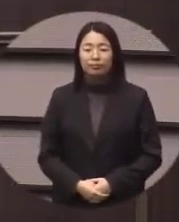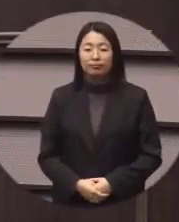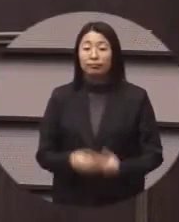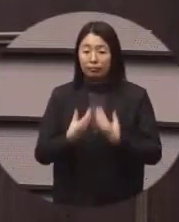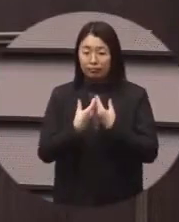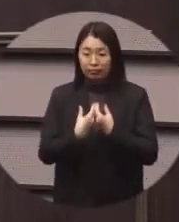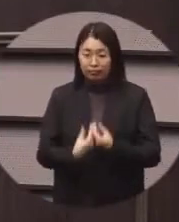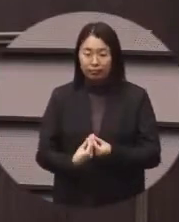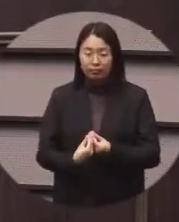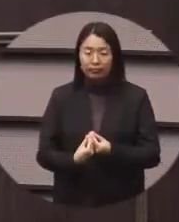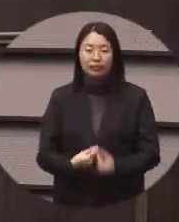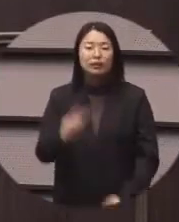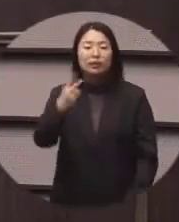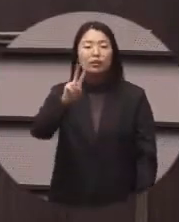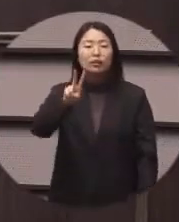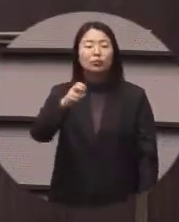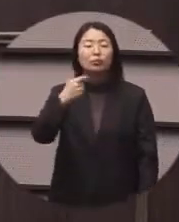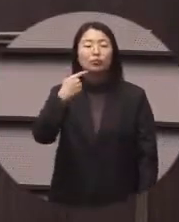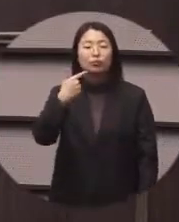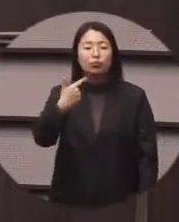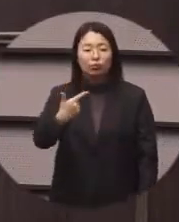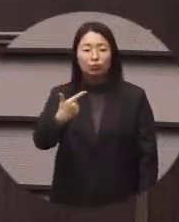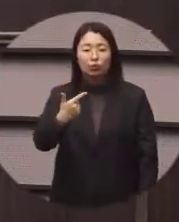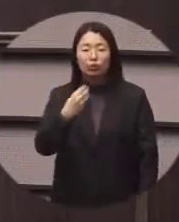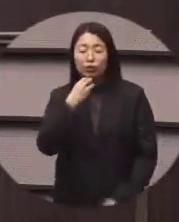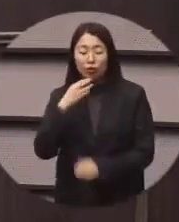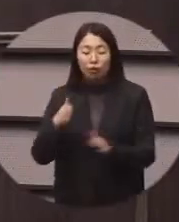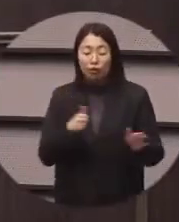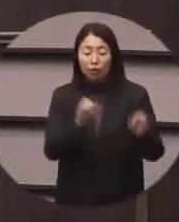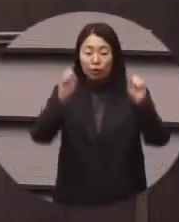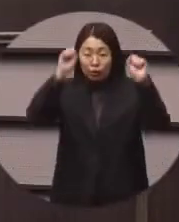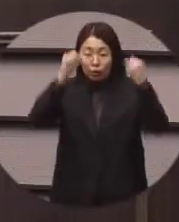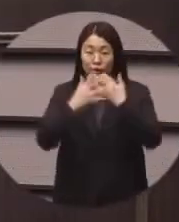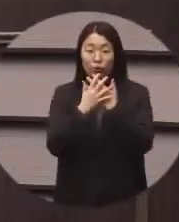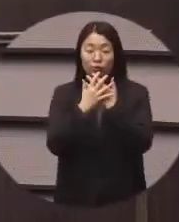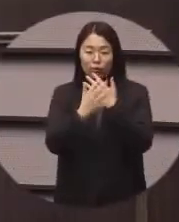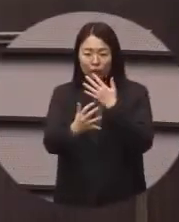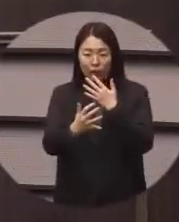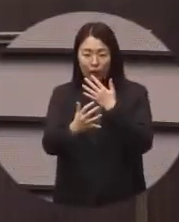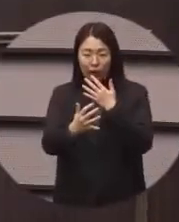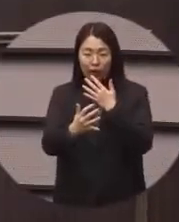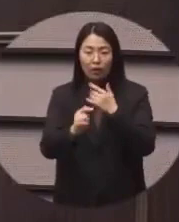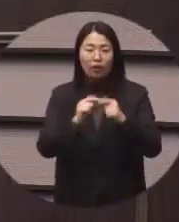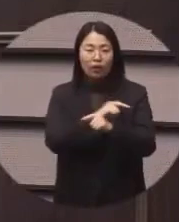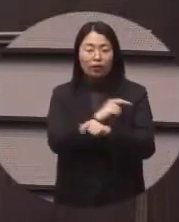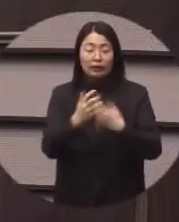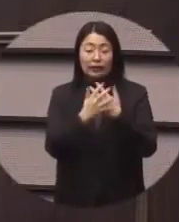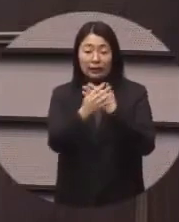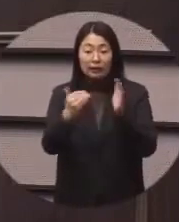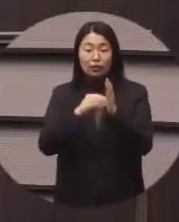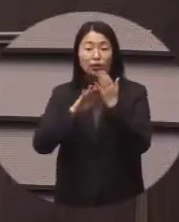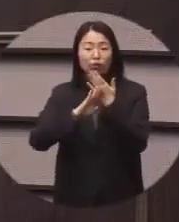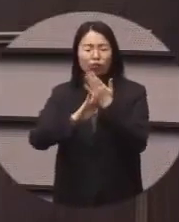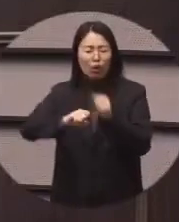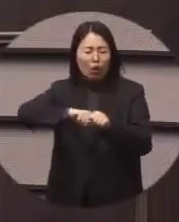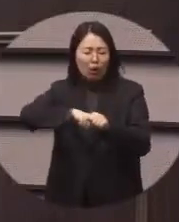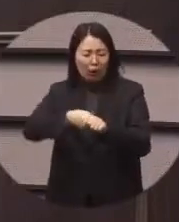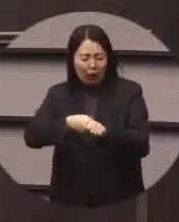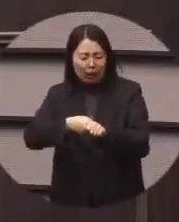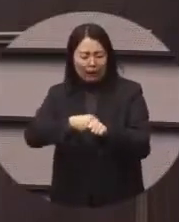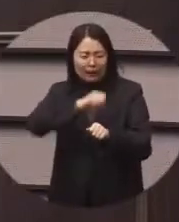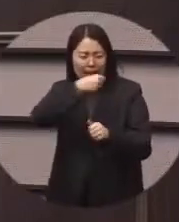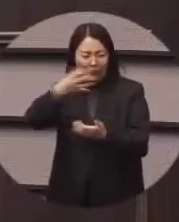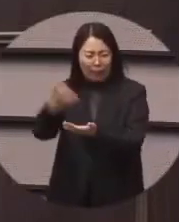만약 2026년 경기도 체육대회 등 대회 행사를 마쳐 무리하게 재정을